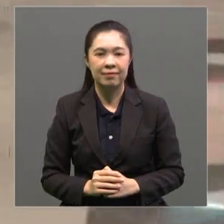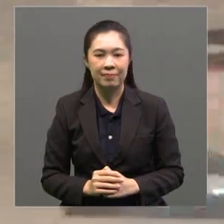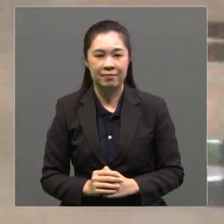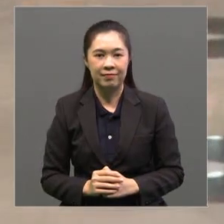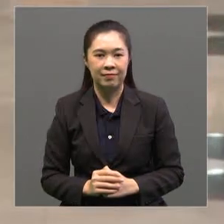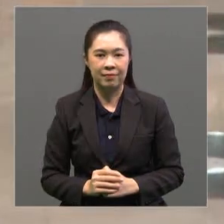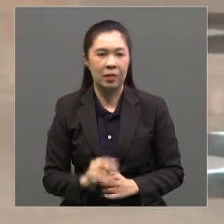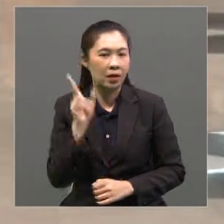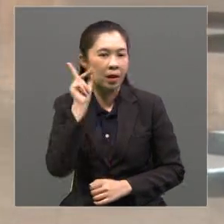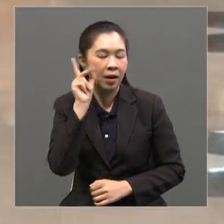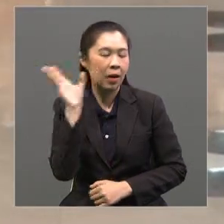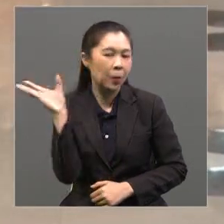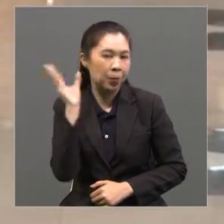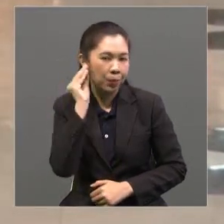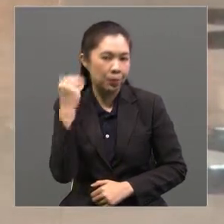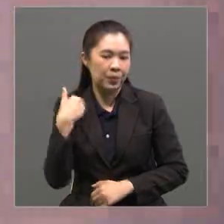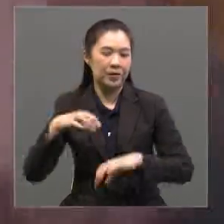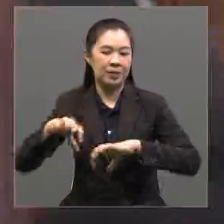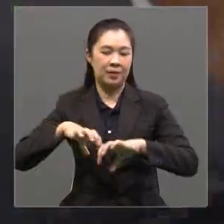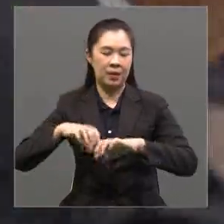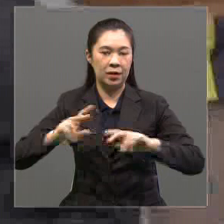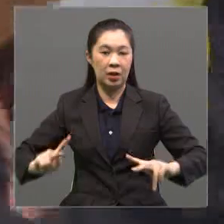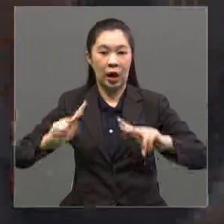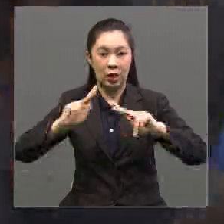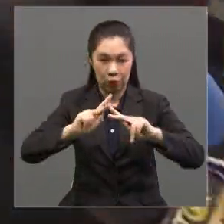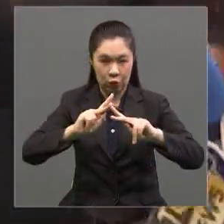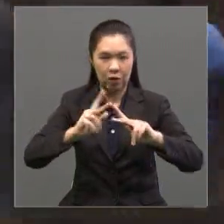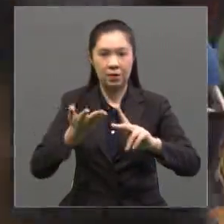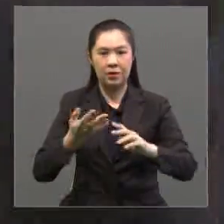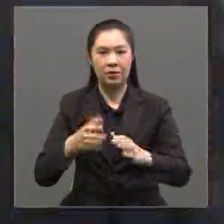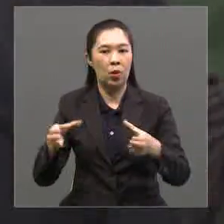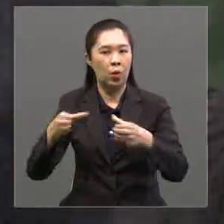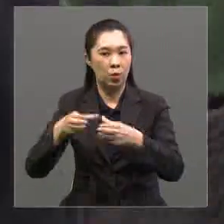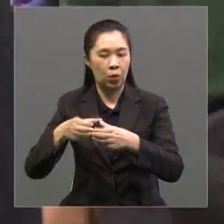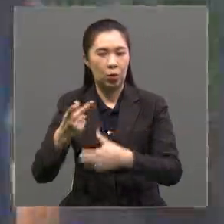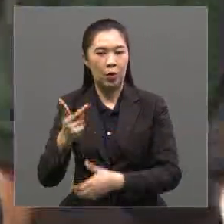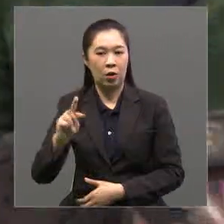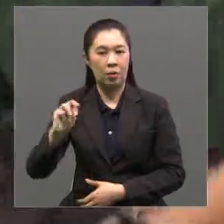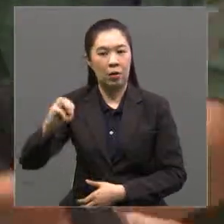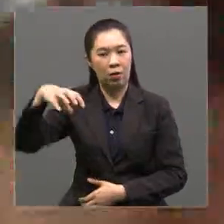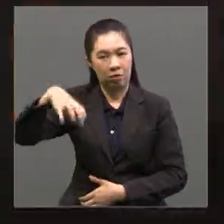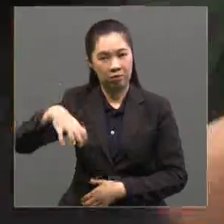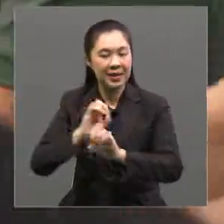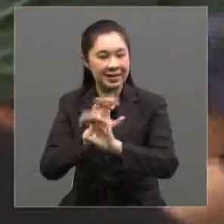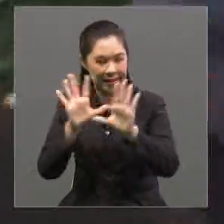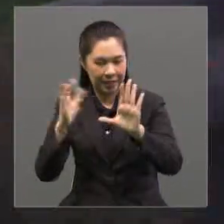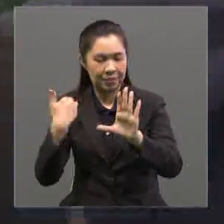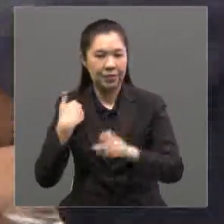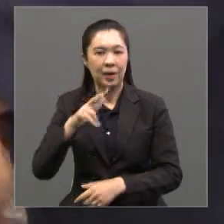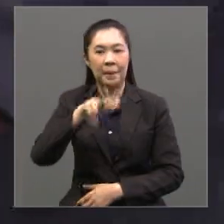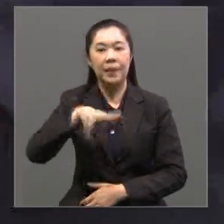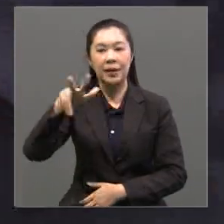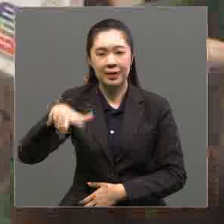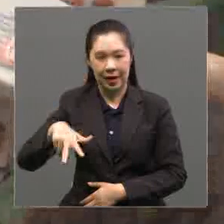นอกจากนี้ยังมีข่าวครับว่าการจัดสรรโควต้ากระทรวงรวมถึงโควต้าคณะรัฐมนตรีเริ่มมีความชัดเจนแล้วโดยพรรคเพื่อไทย